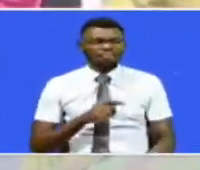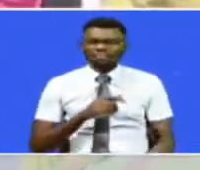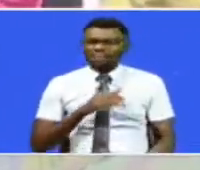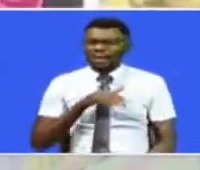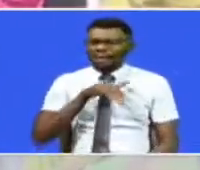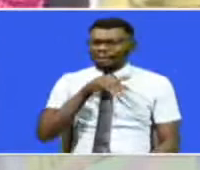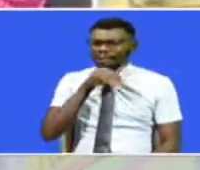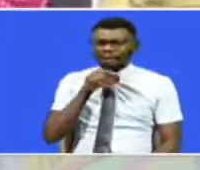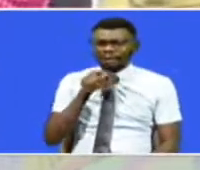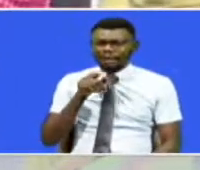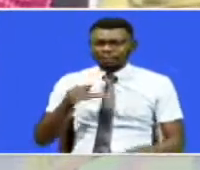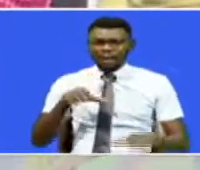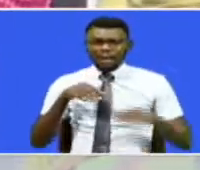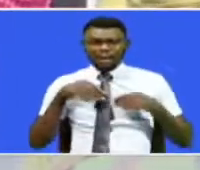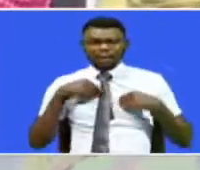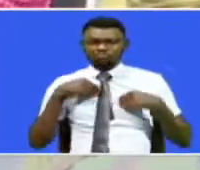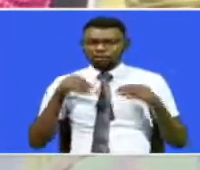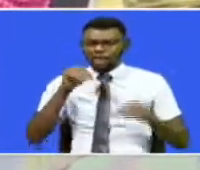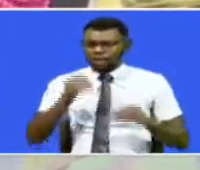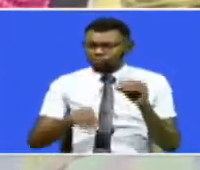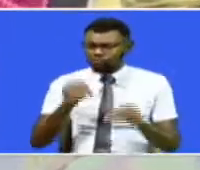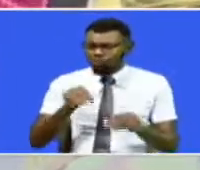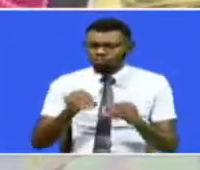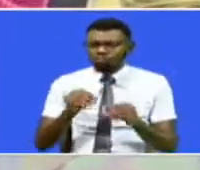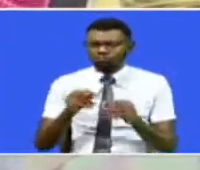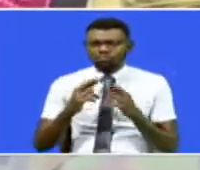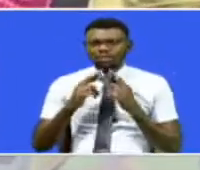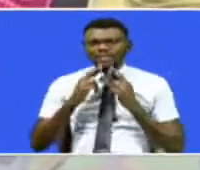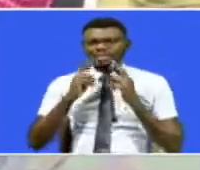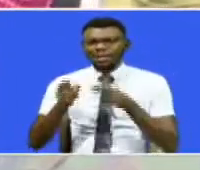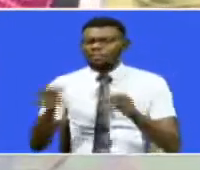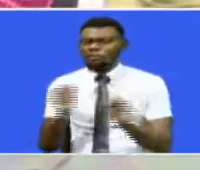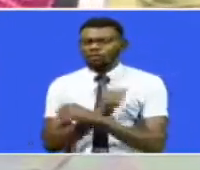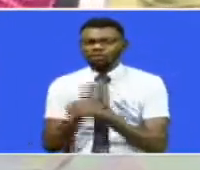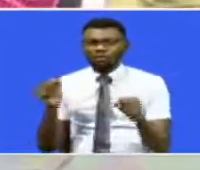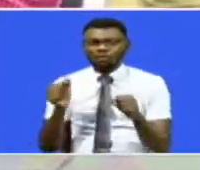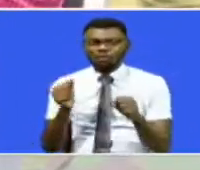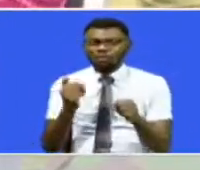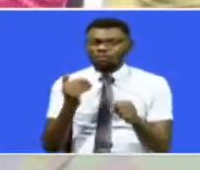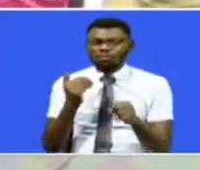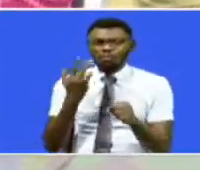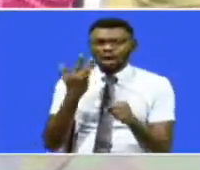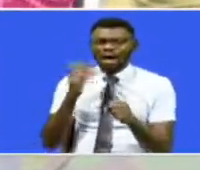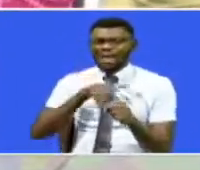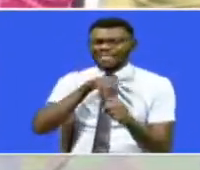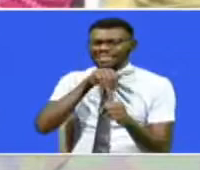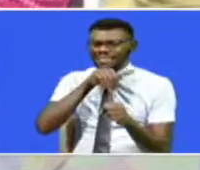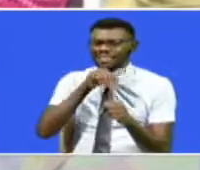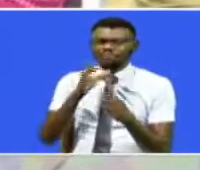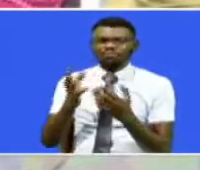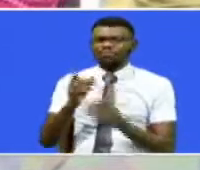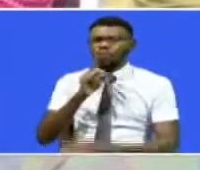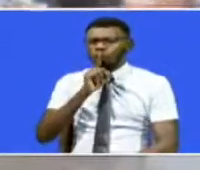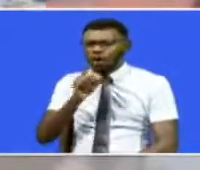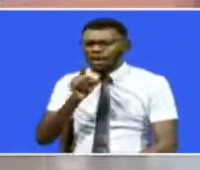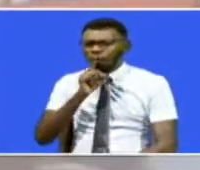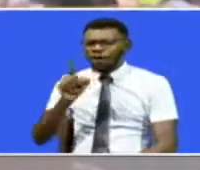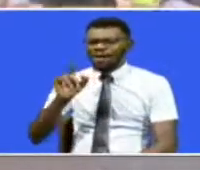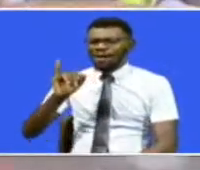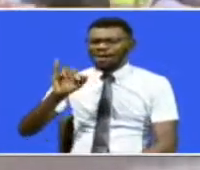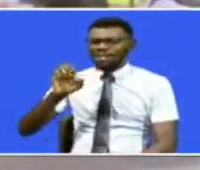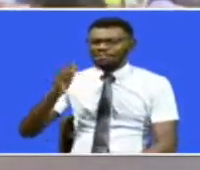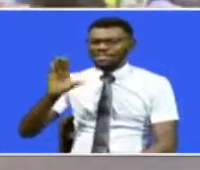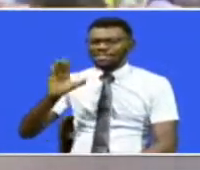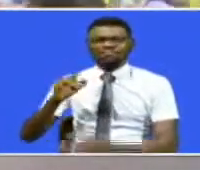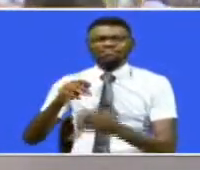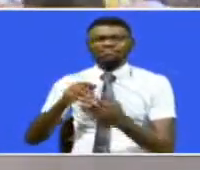kupinga matokeo ya uchaguzi mkuu, hasa kutokana na masharti na vitisho vyake kwa tume ya uchaguzi nchini IBC.